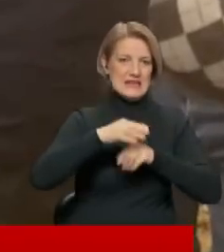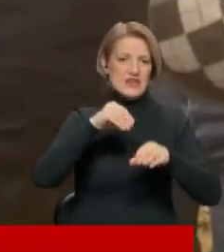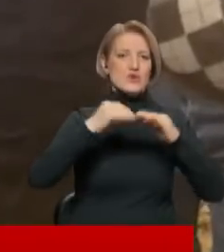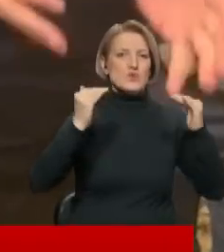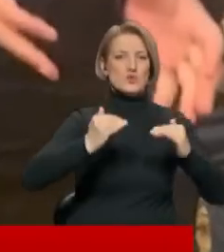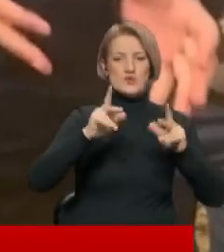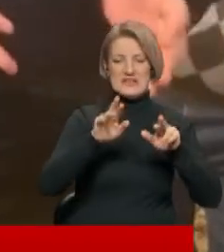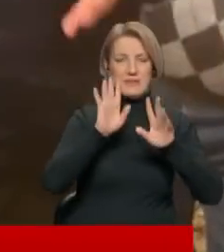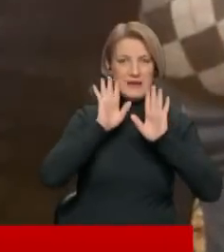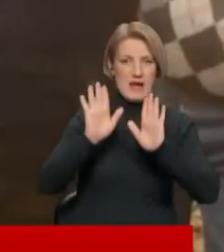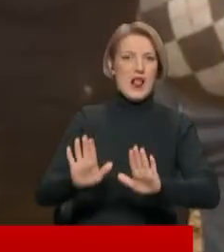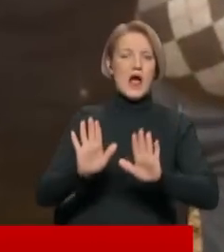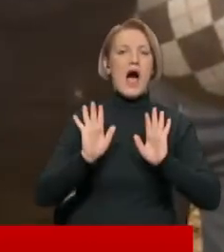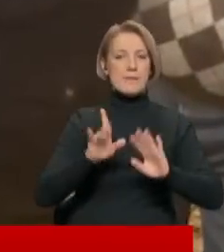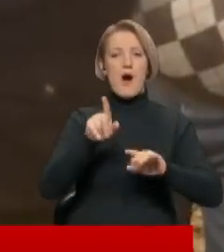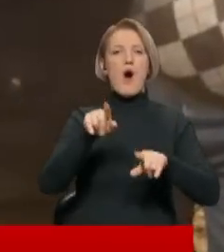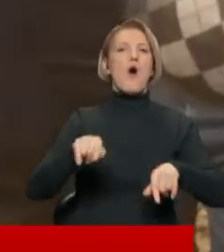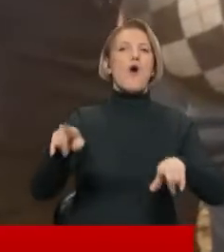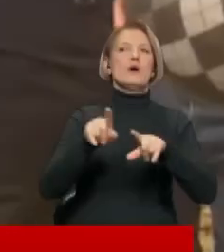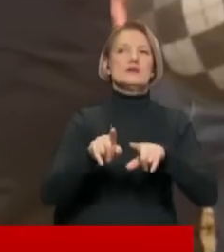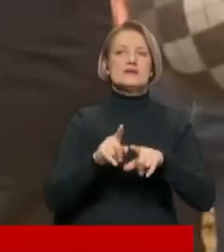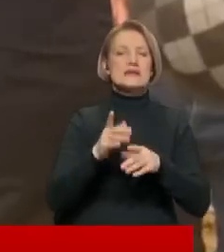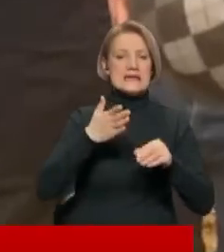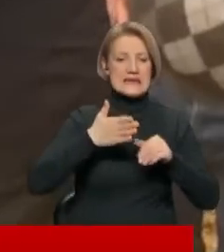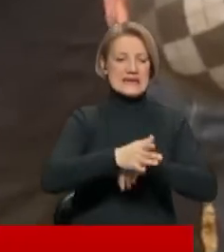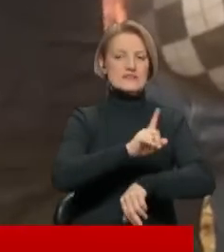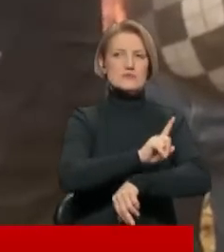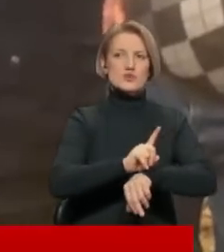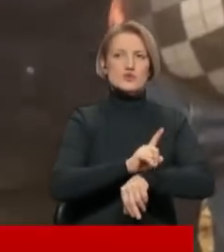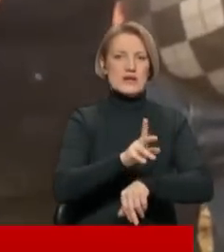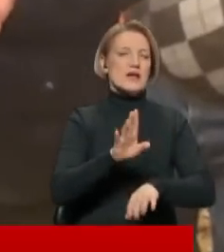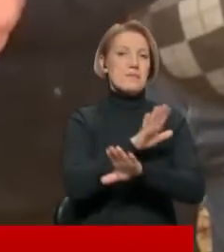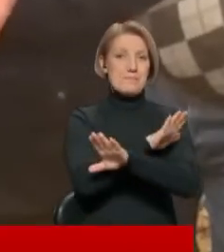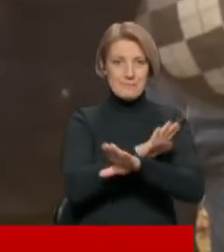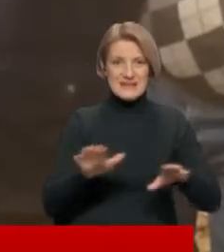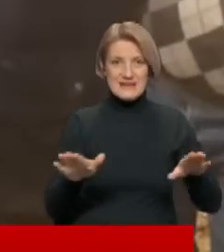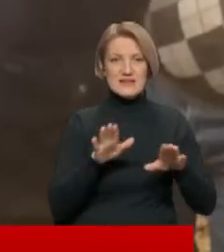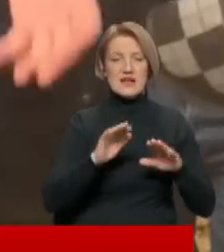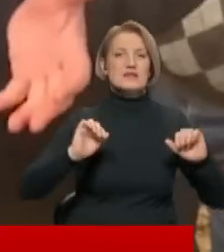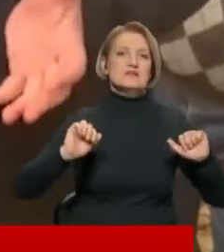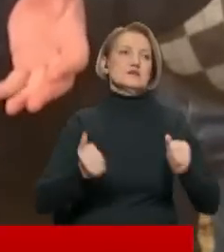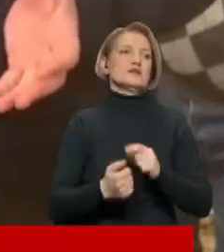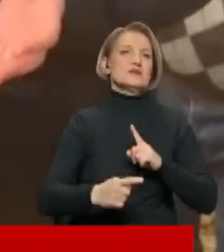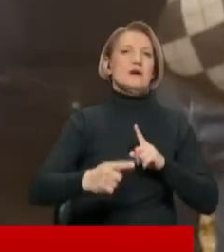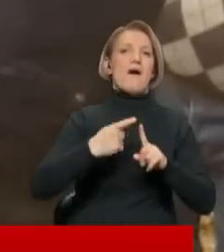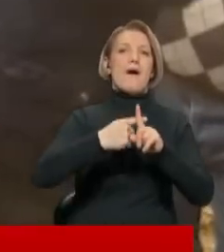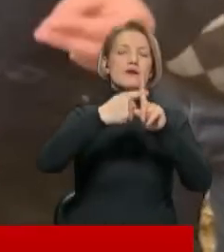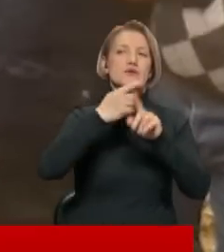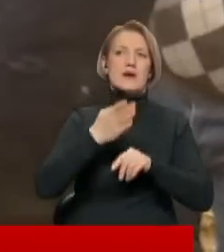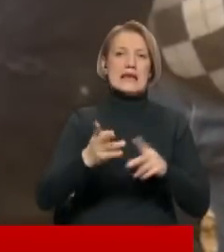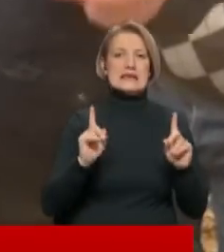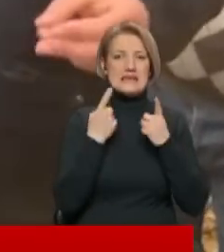ucuz gibi kaldı Ama onların da kesin süreçleri sona erdiğinde sıkıntı artacak